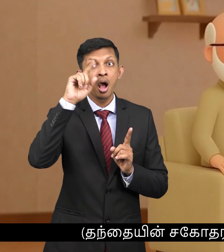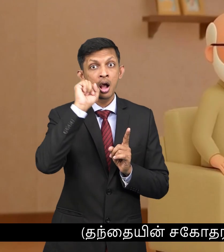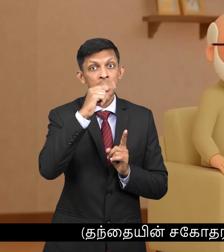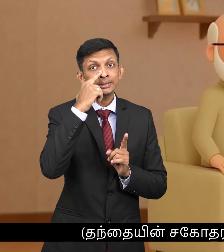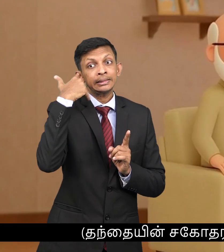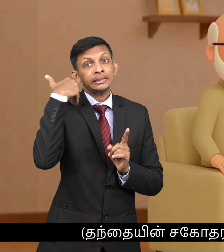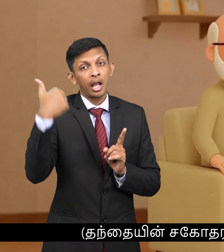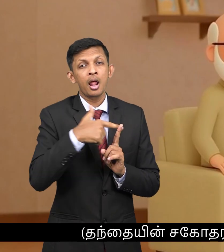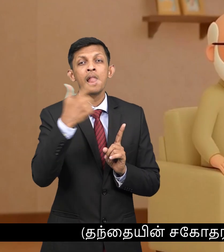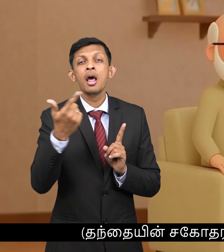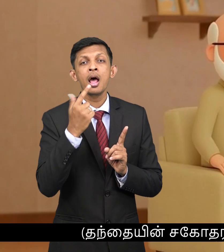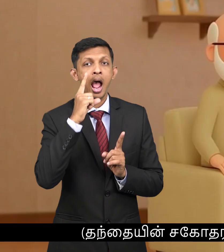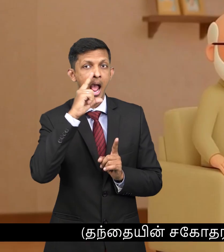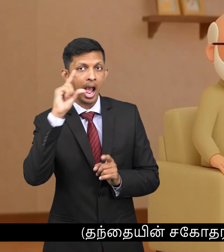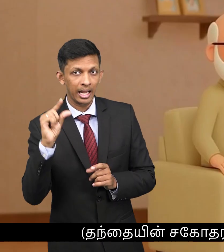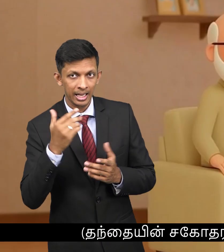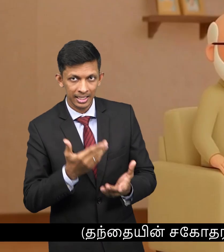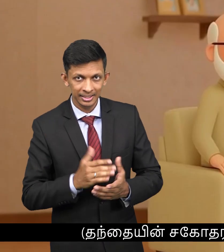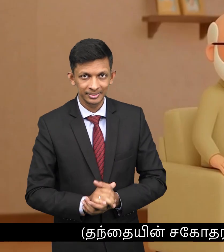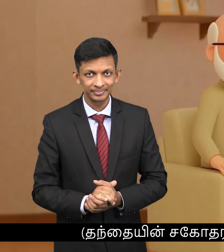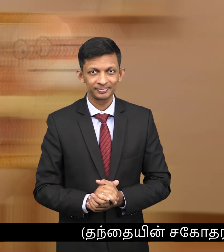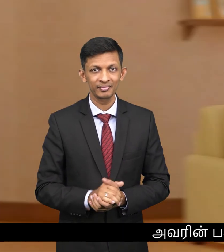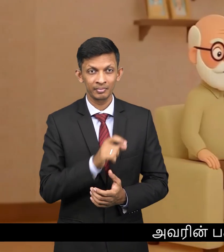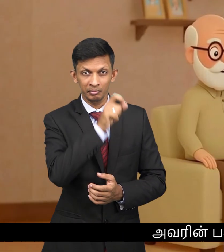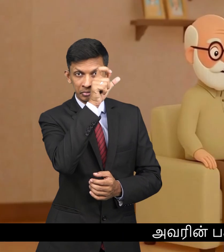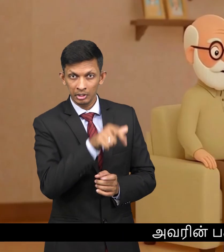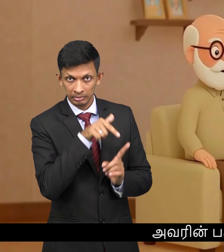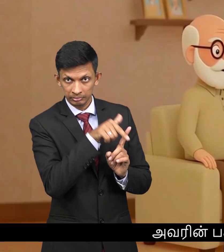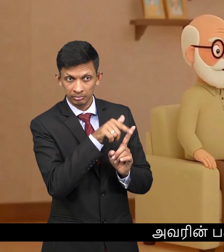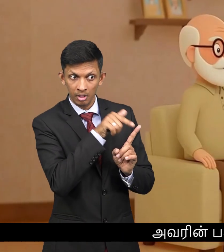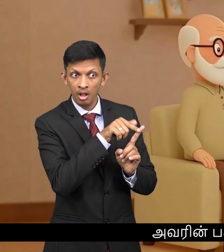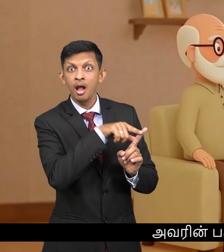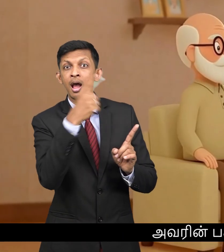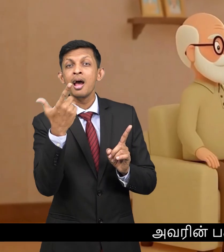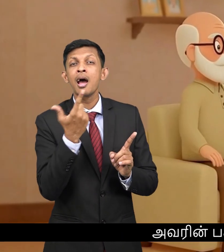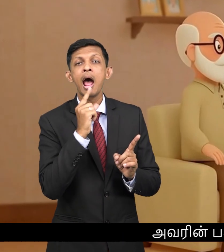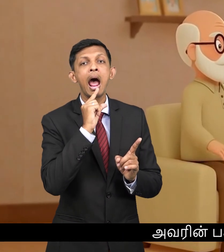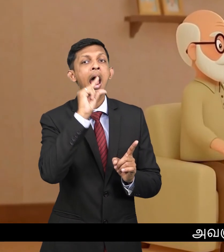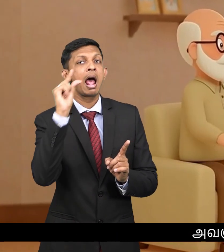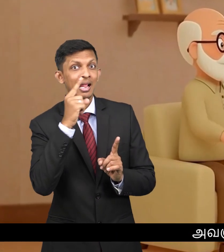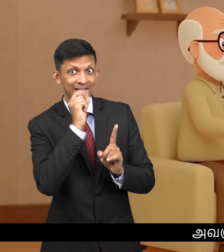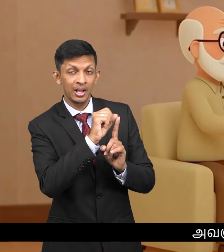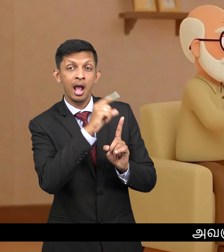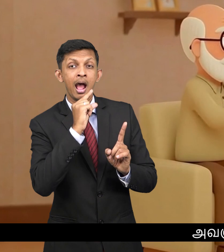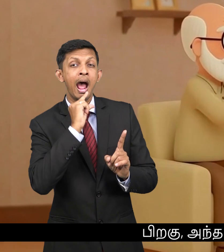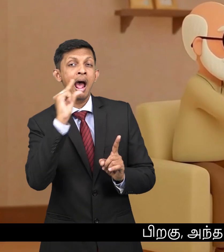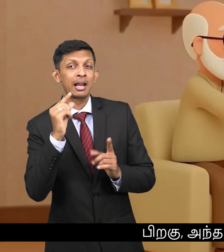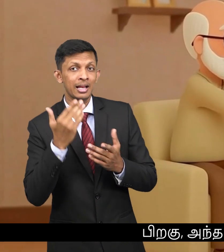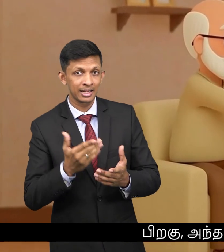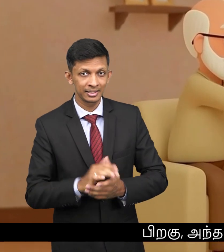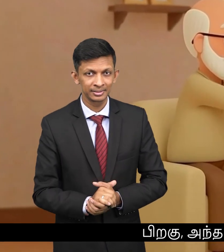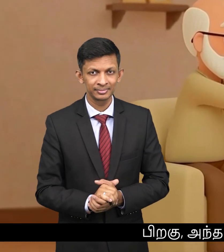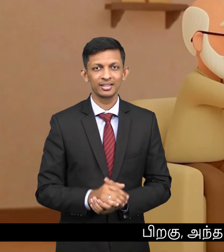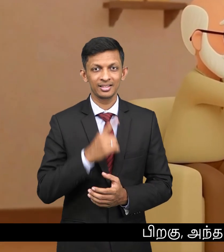தந்தையின் சகோதரி என்று விளக்க ஆரம்பித்தார். அவரின் பக்கத்தில் உள்ள நபர் அவளுடைய மாமா.